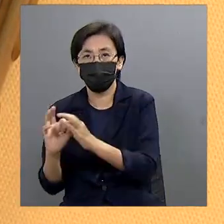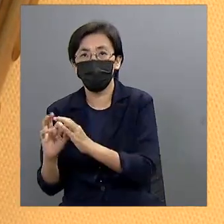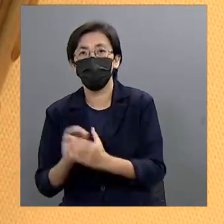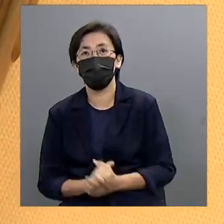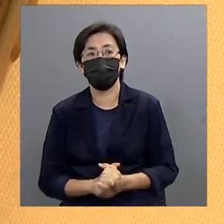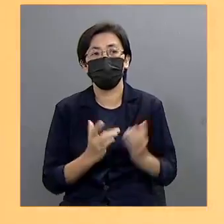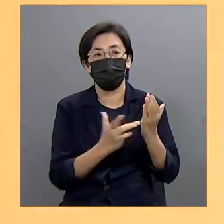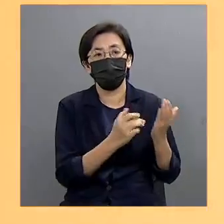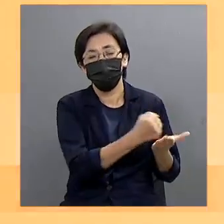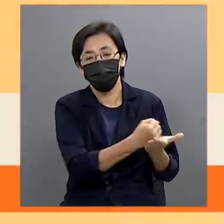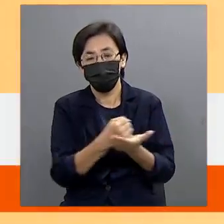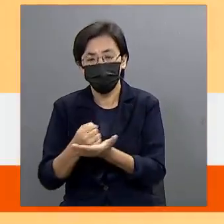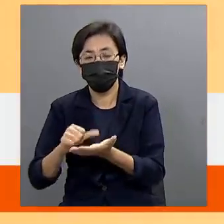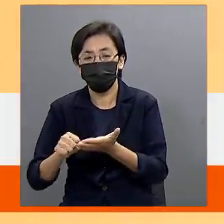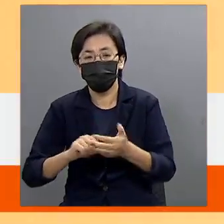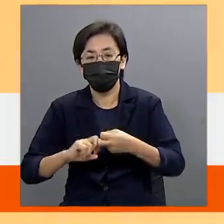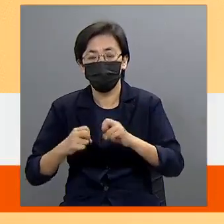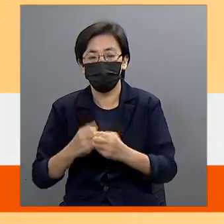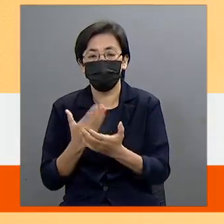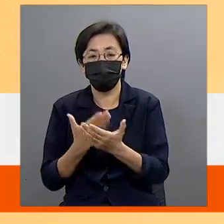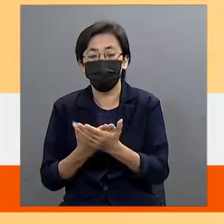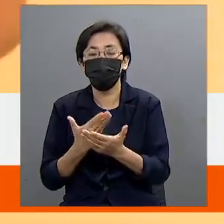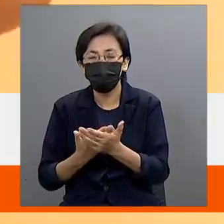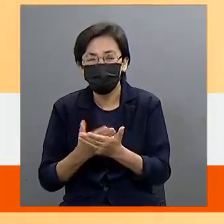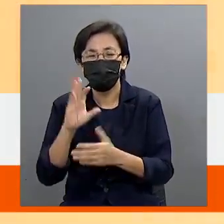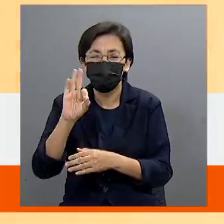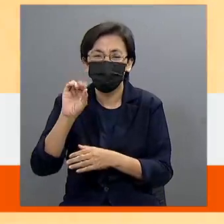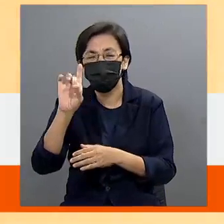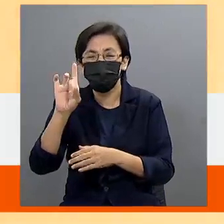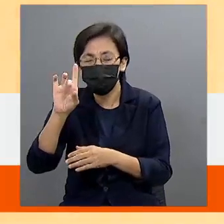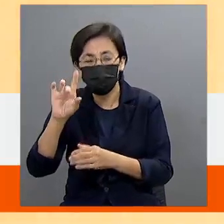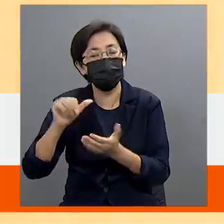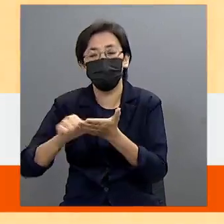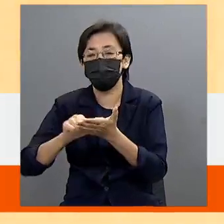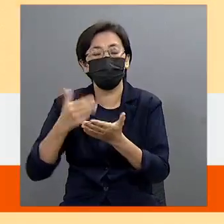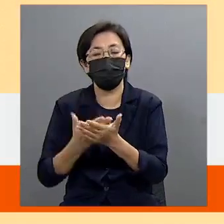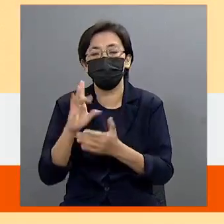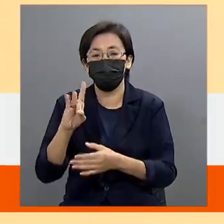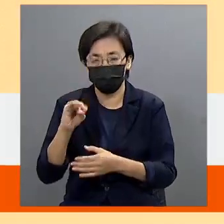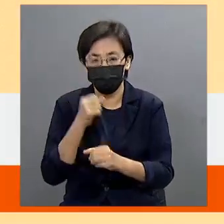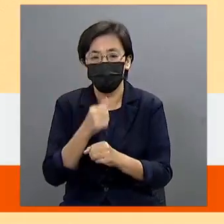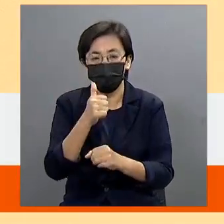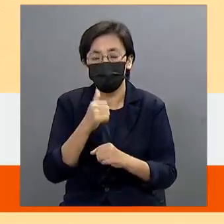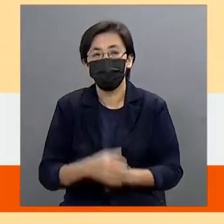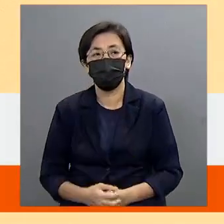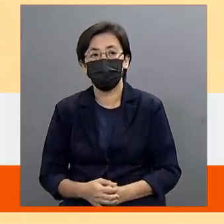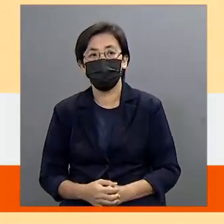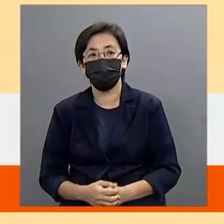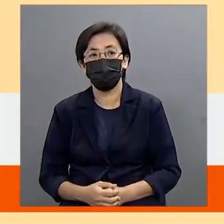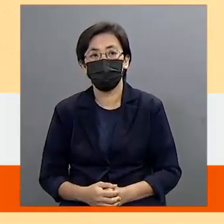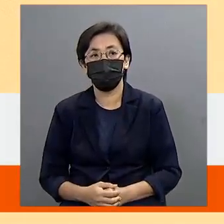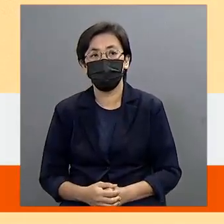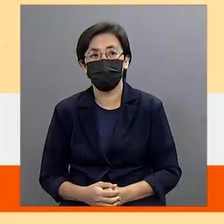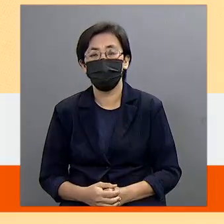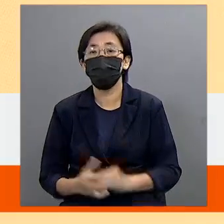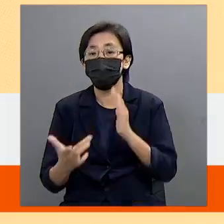การแก้ปัญหาราคาเนี่ยทำได้เบ็ดเสร็จเด็ดขาดจริงๆนะครับแต่ว่าถ้าถามว่าใช้เทคโนโลยี